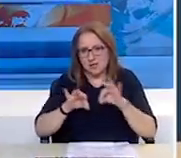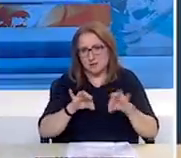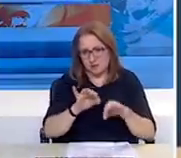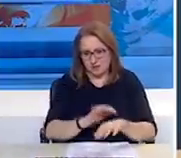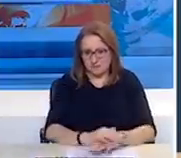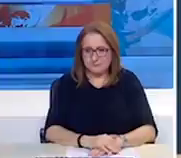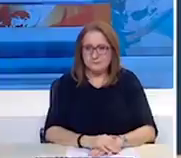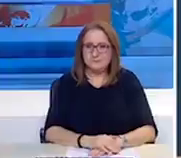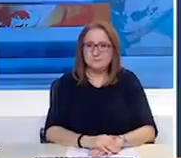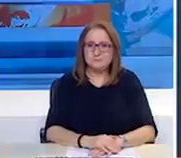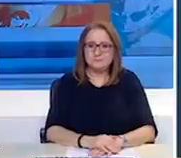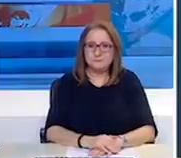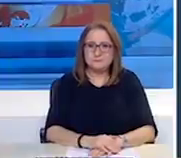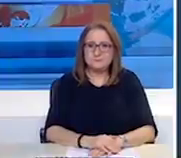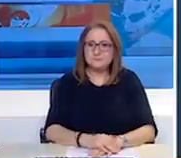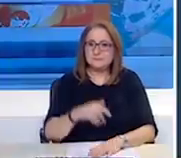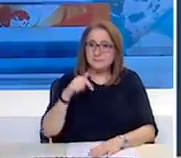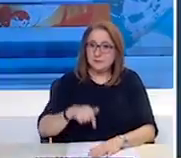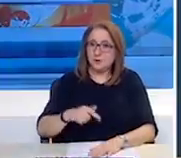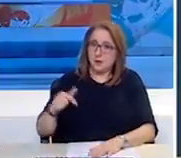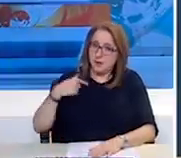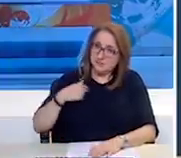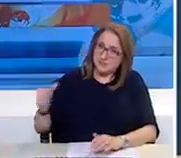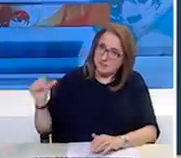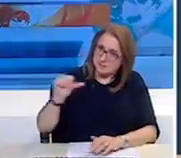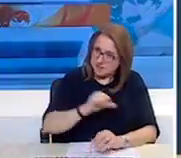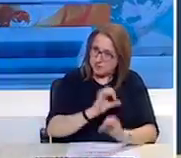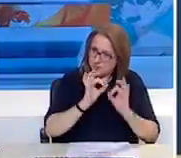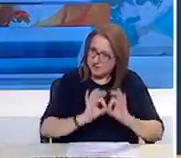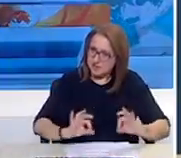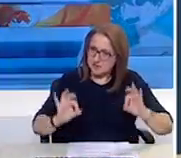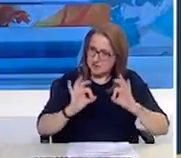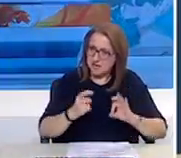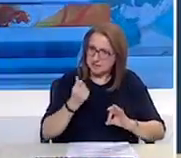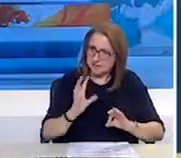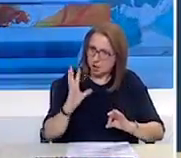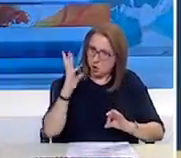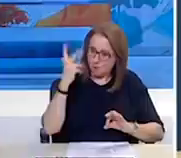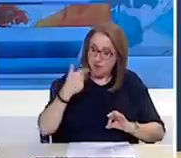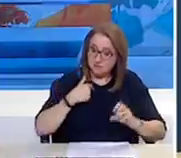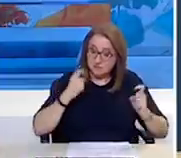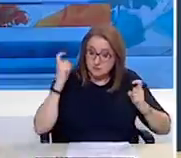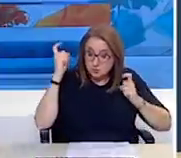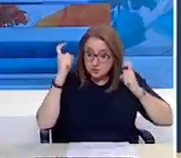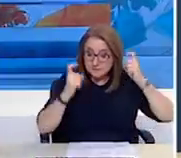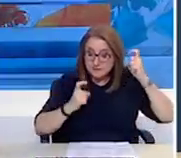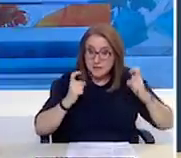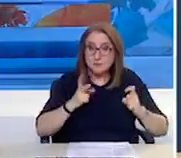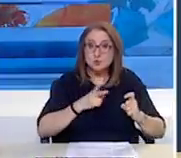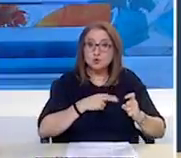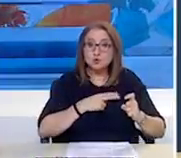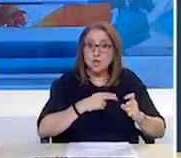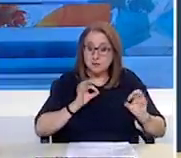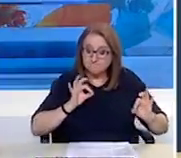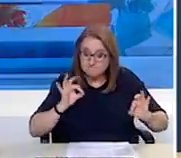Στις 4 Μαΐου κάνουμε το πρώτο βήμα της επανεκκίνησης της οικονομίας. Το βήμα αυτό είναι καλά μελετημένο και τα αποτελέσματά του θα